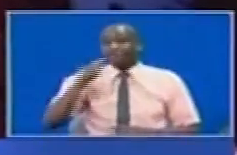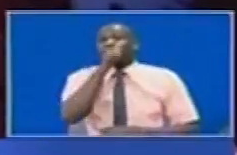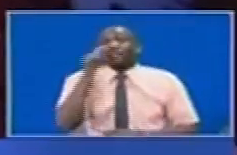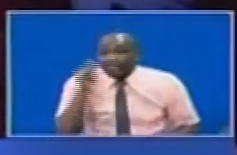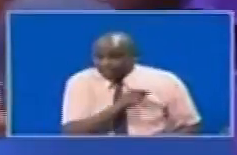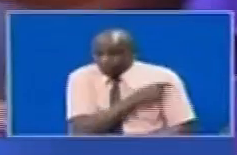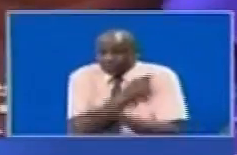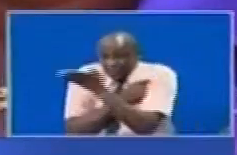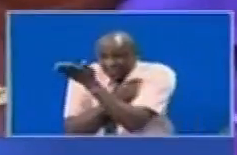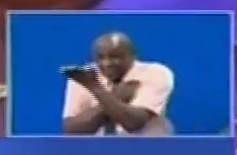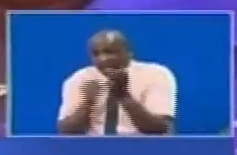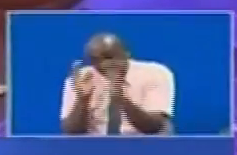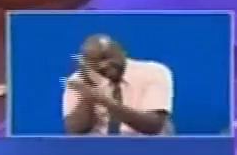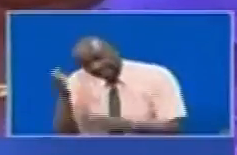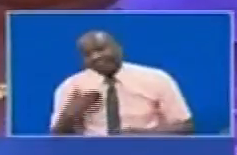private clinics.